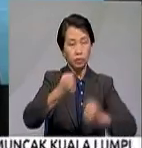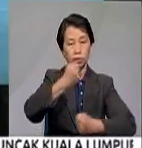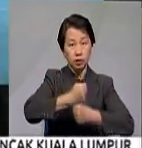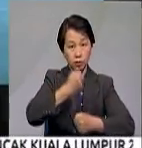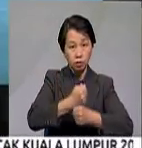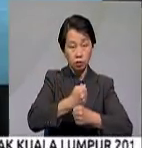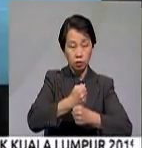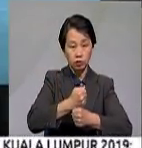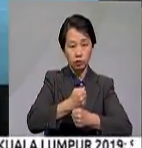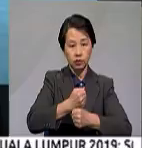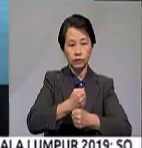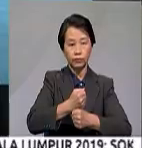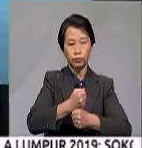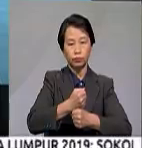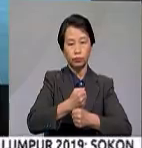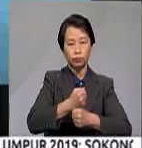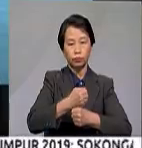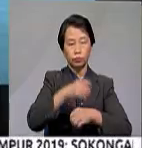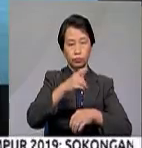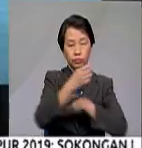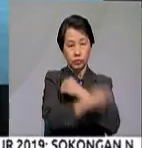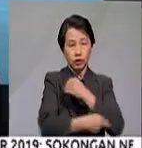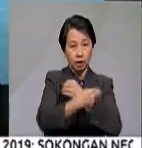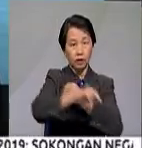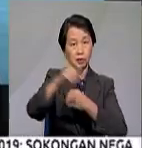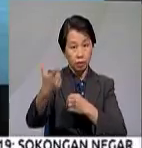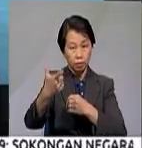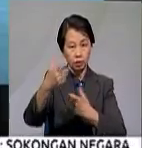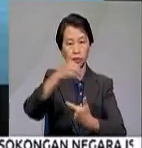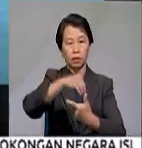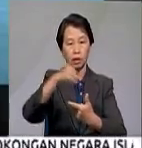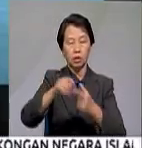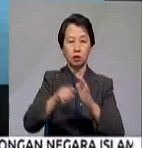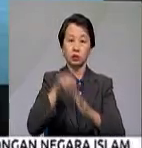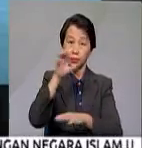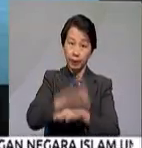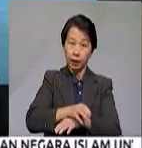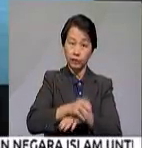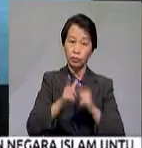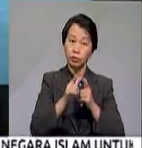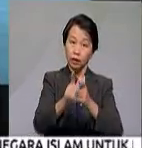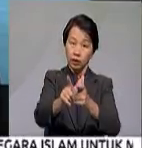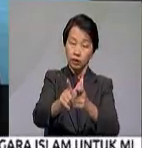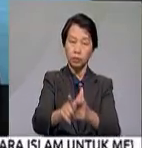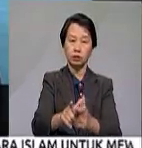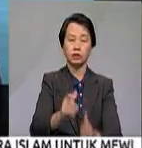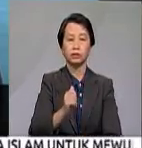di negara lain ataupun terpaksa melarikan diri.